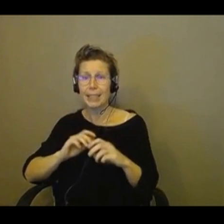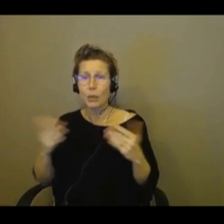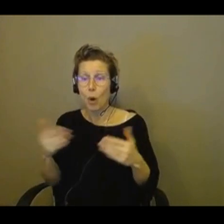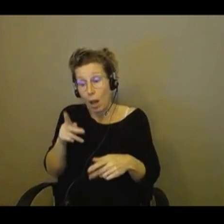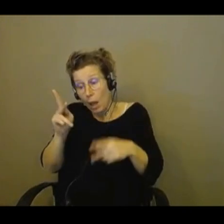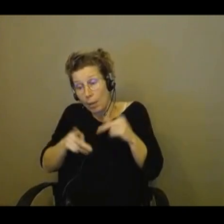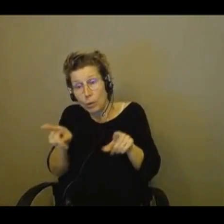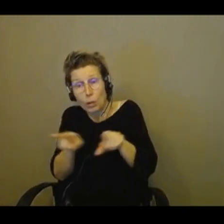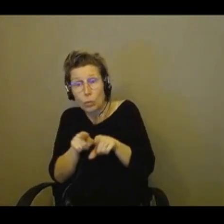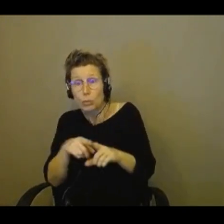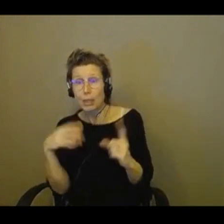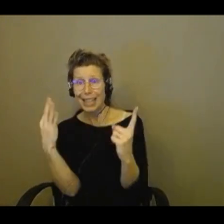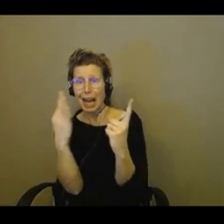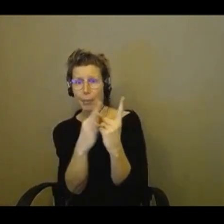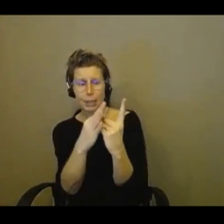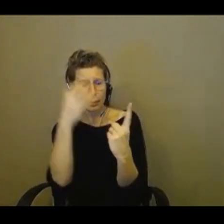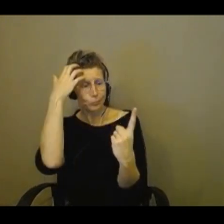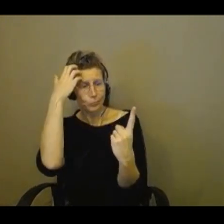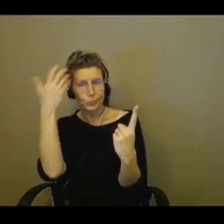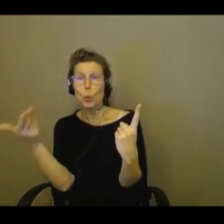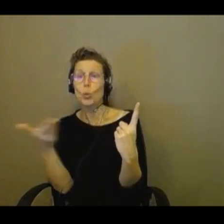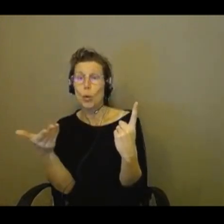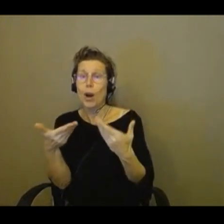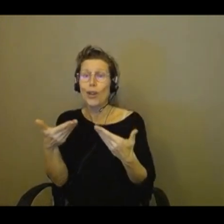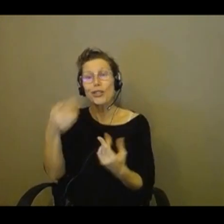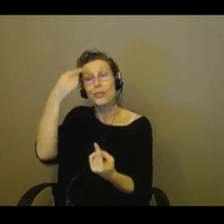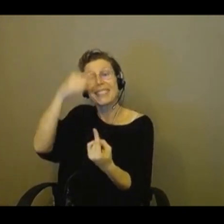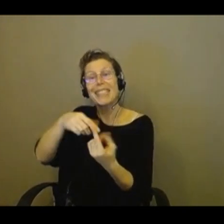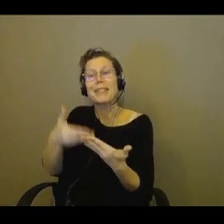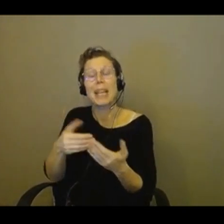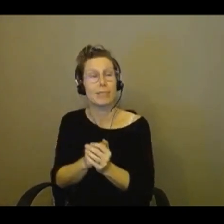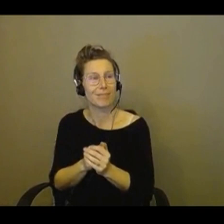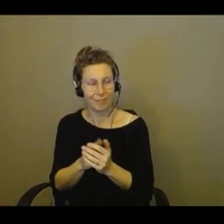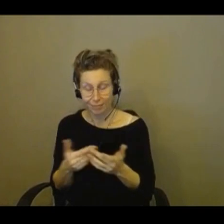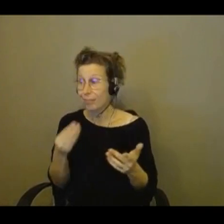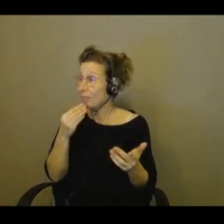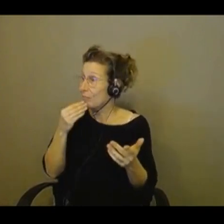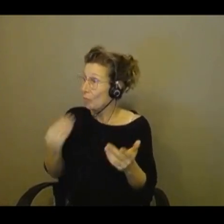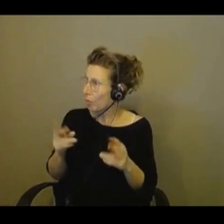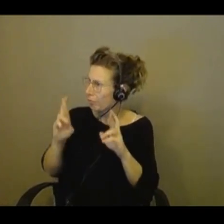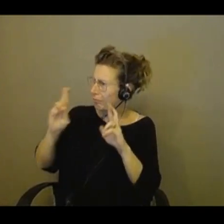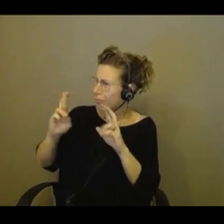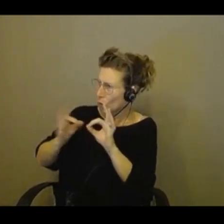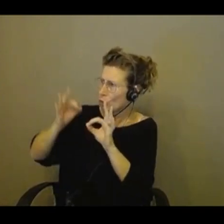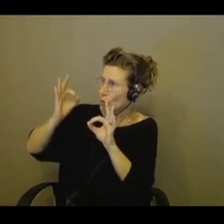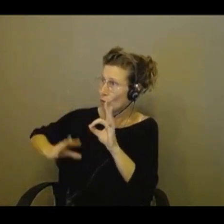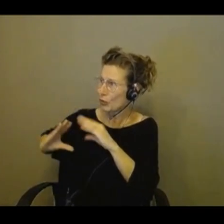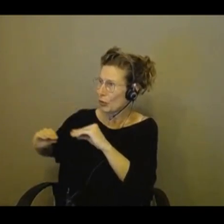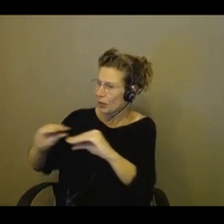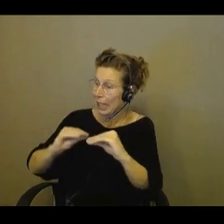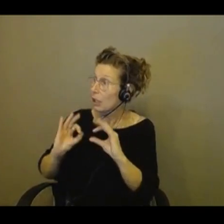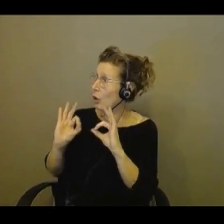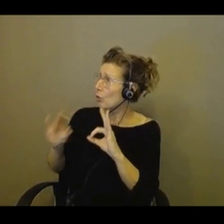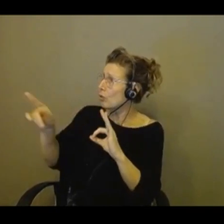le contenu que nous allons pouvoir aborder aujourd'hui. Eh bien, on espère avoir des solutions concrètes. Pour cela, vous êtes bien entourée, ma chère Morgane,